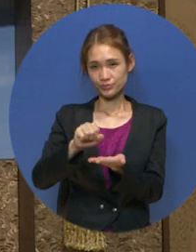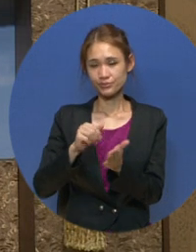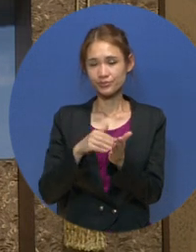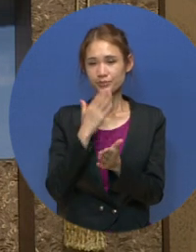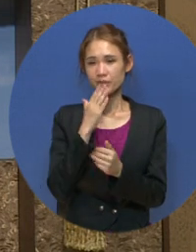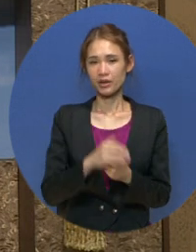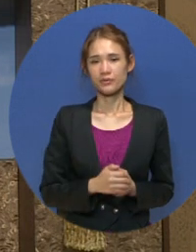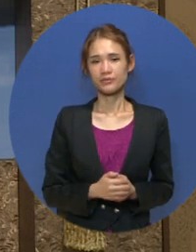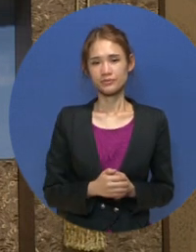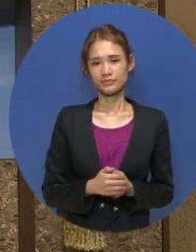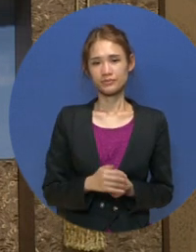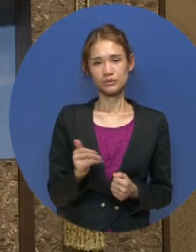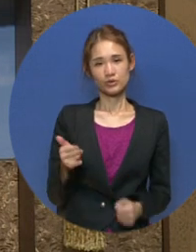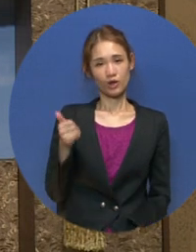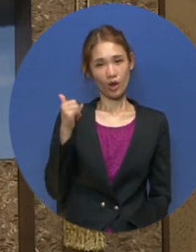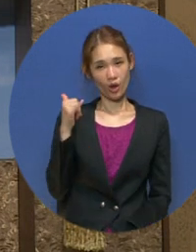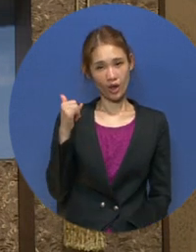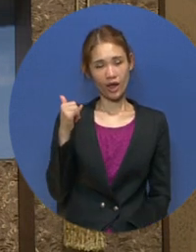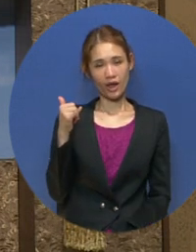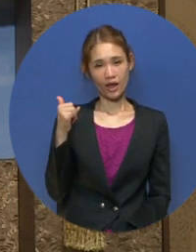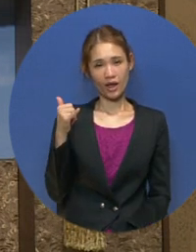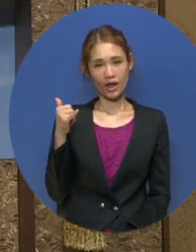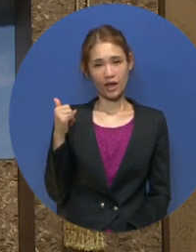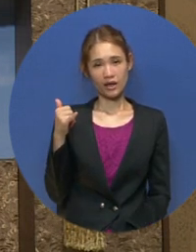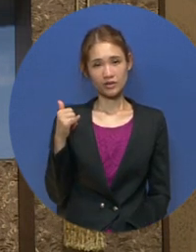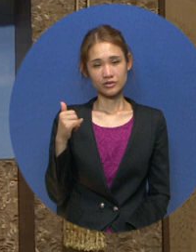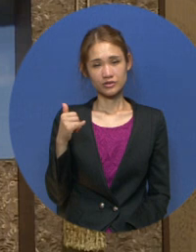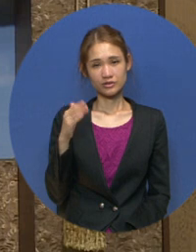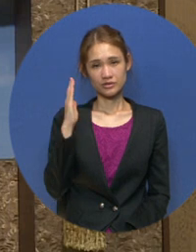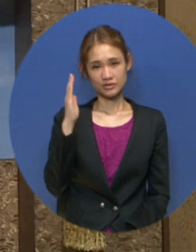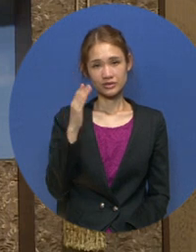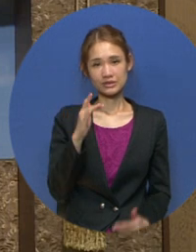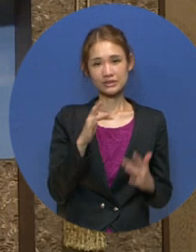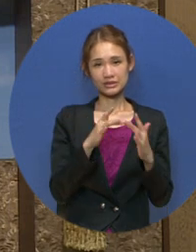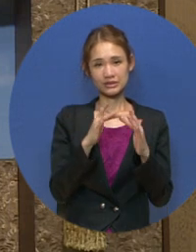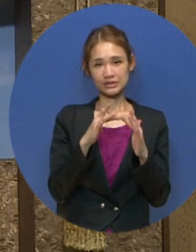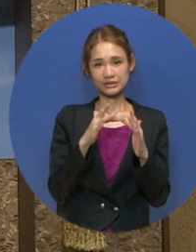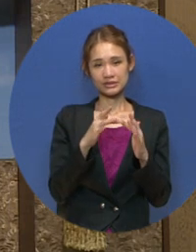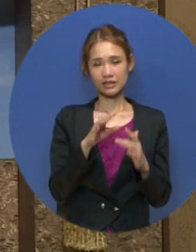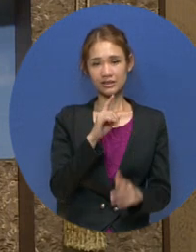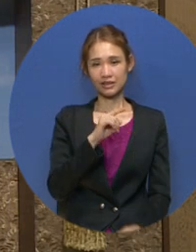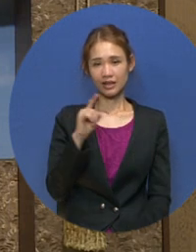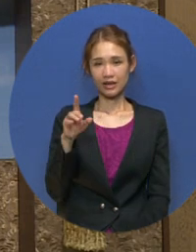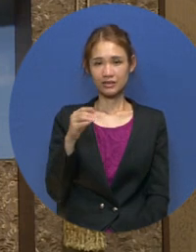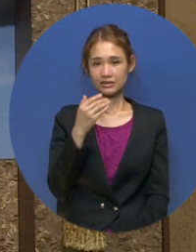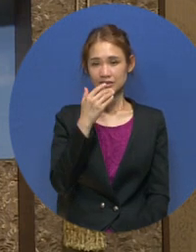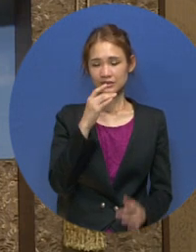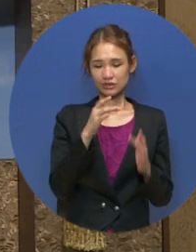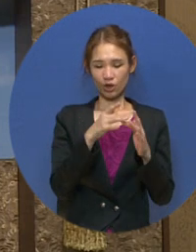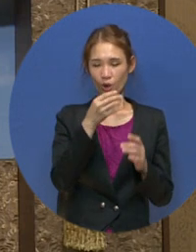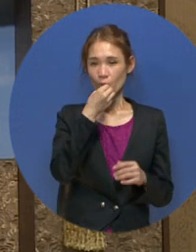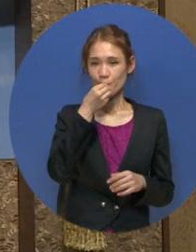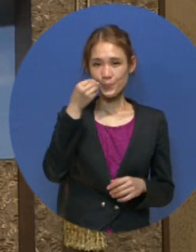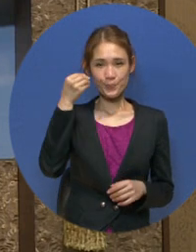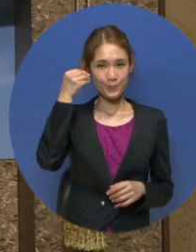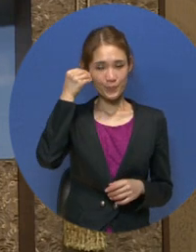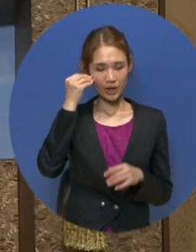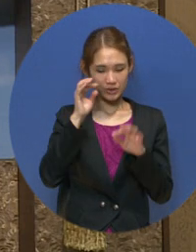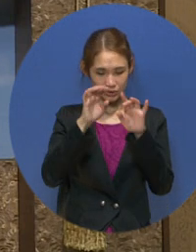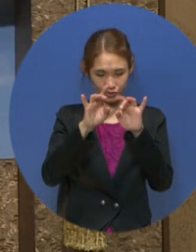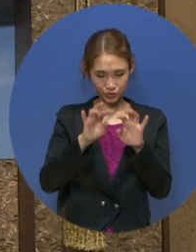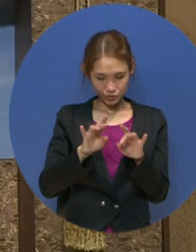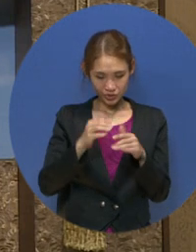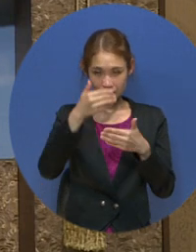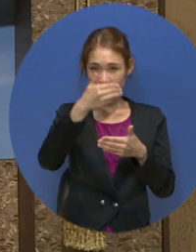그래서 저희 쪽으로 전화를 주시거나 아니면 숲스토리.com이라는 네. 저희 기증 홈페이지로 문의를